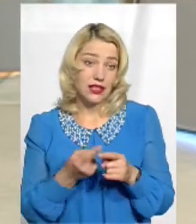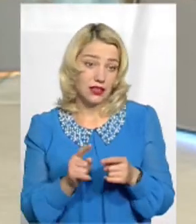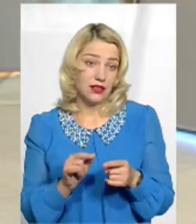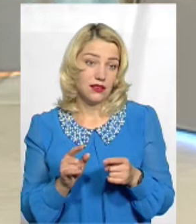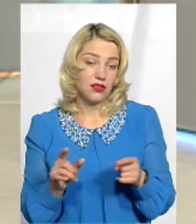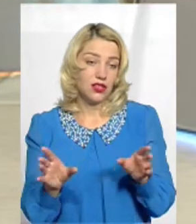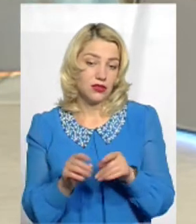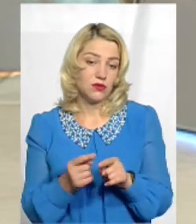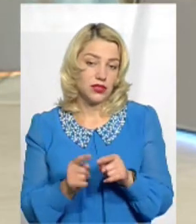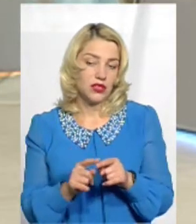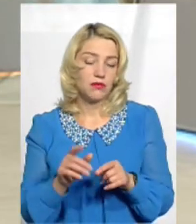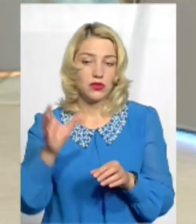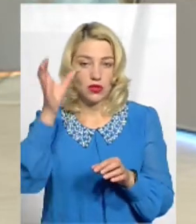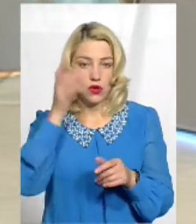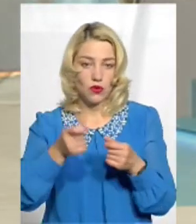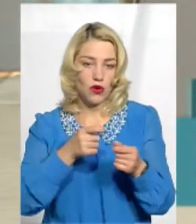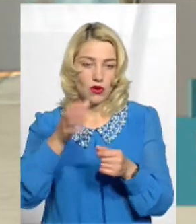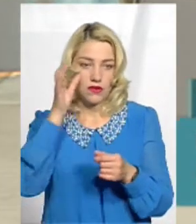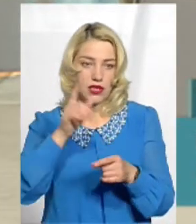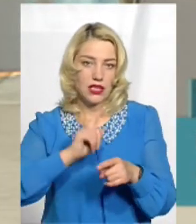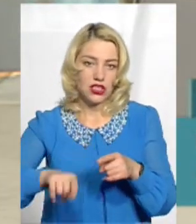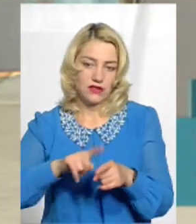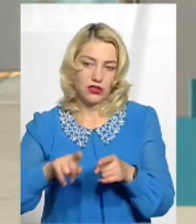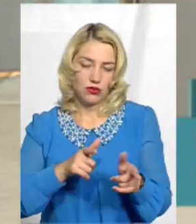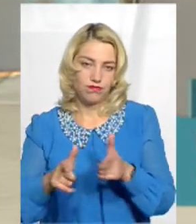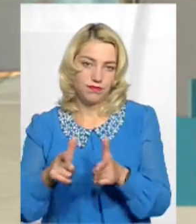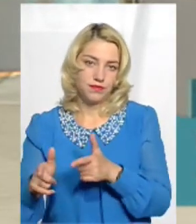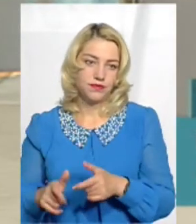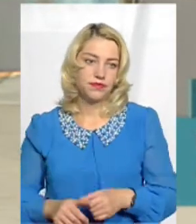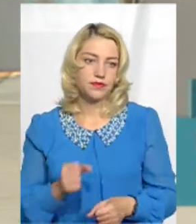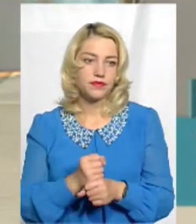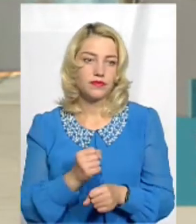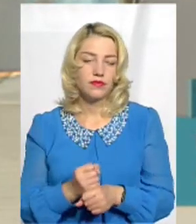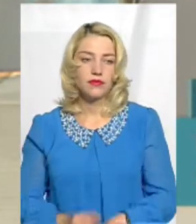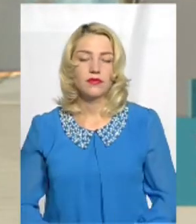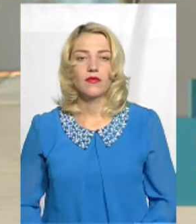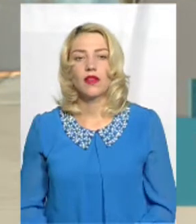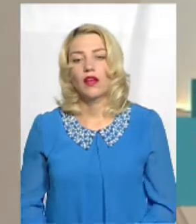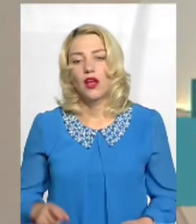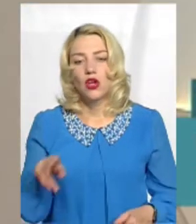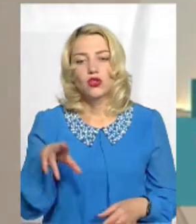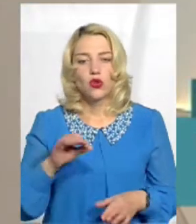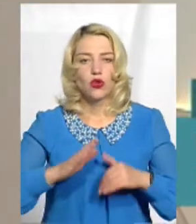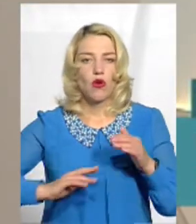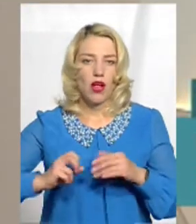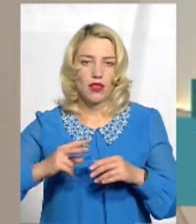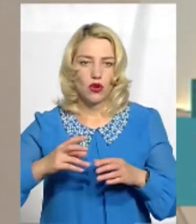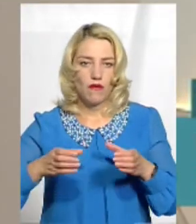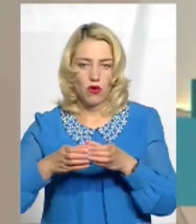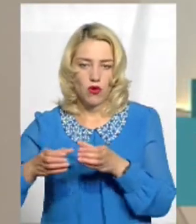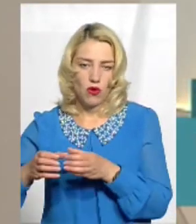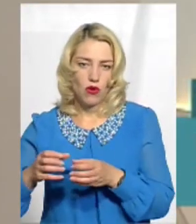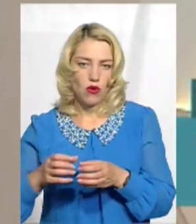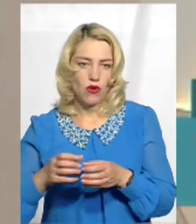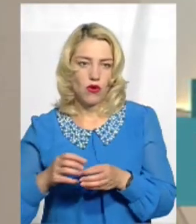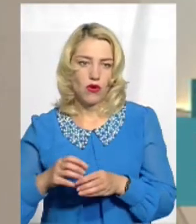тим органи управління освітою працюють оперативніше у цьому році. Торкнемося кадрового забезпечення